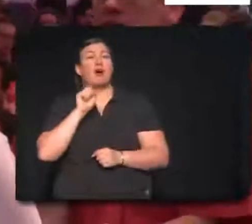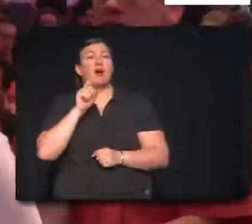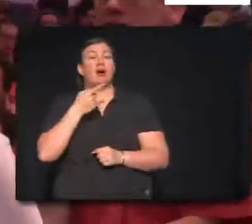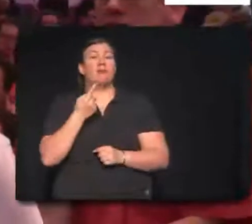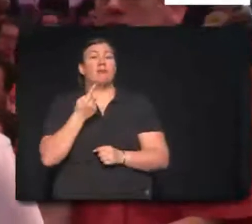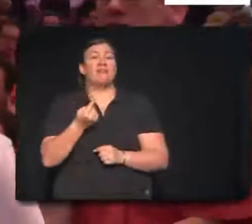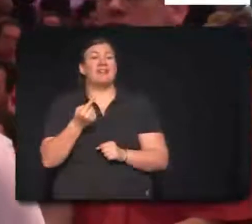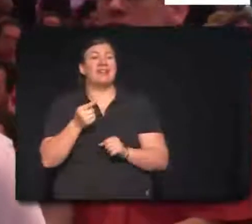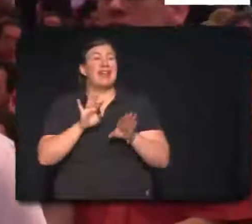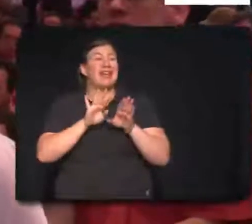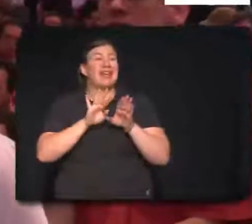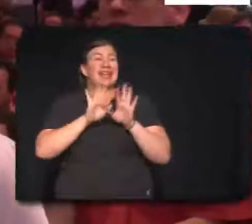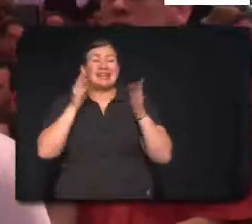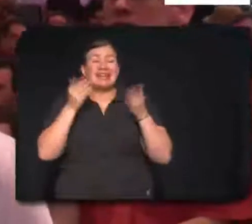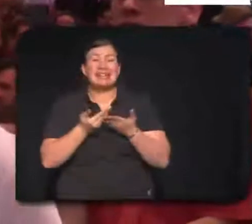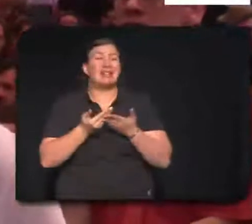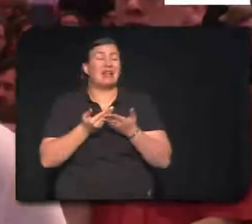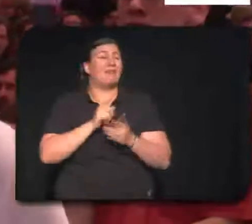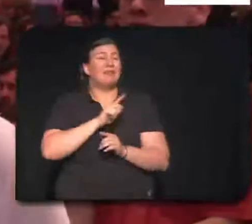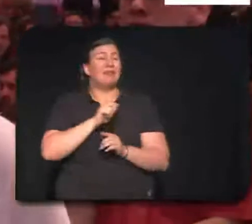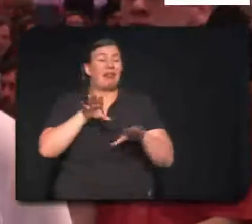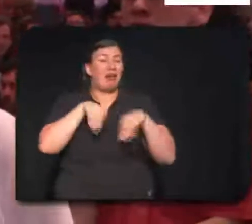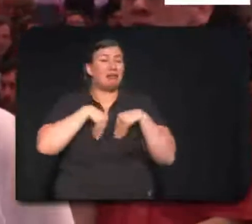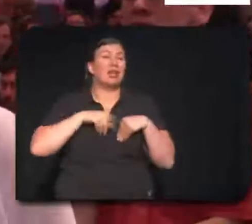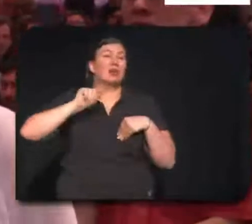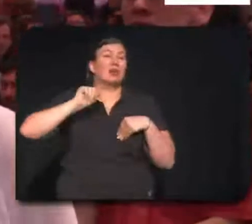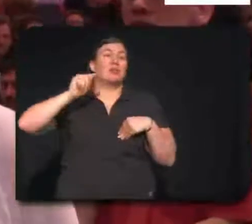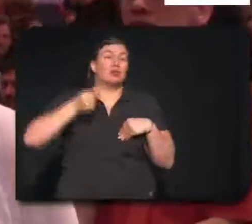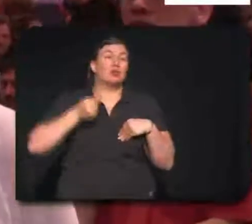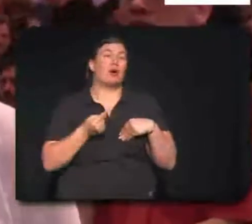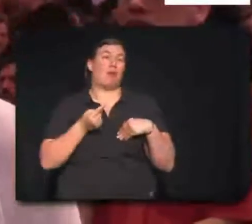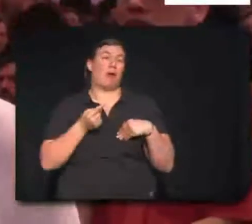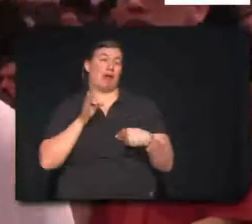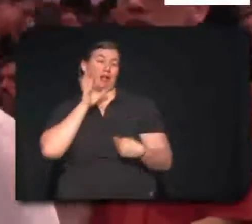müssen wir die Module eh noch gar nicht stimmen wieder gehe ich von aus